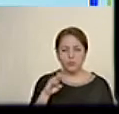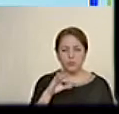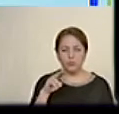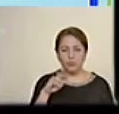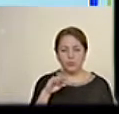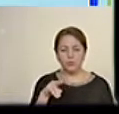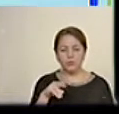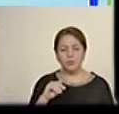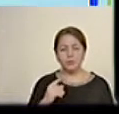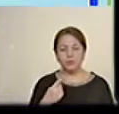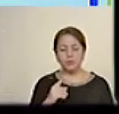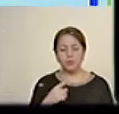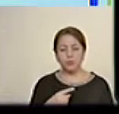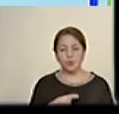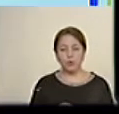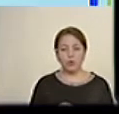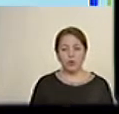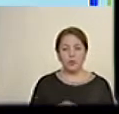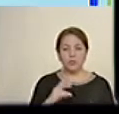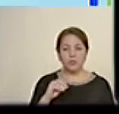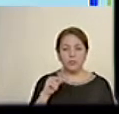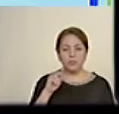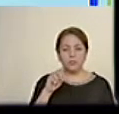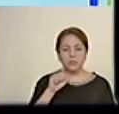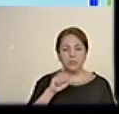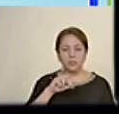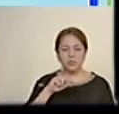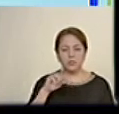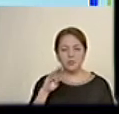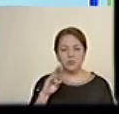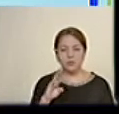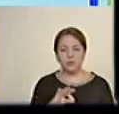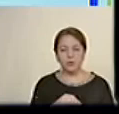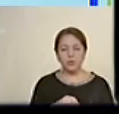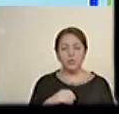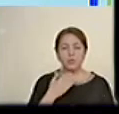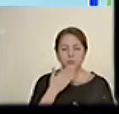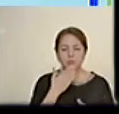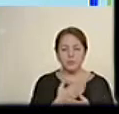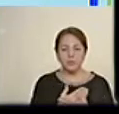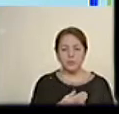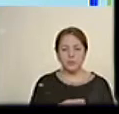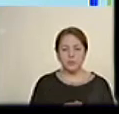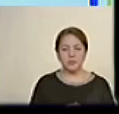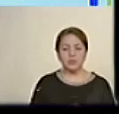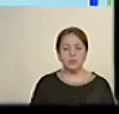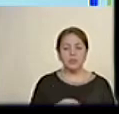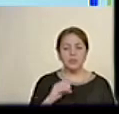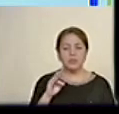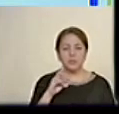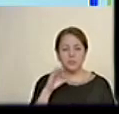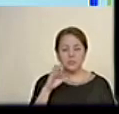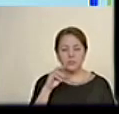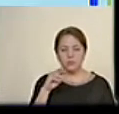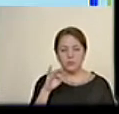причине? Нечаянно. Спросил почему? По какой причине? Неспроста.